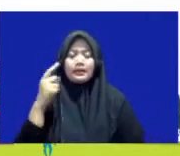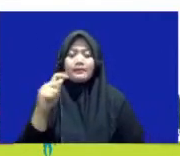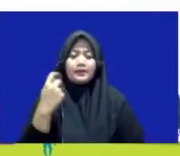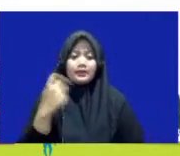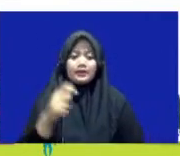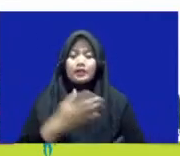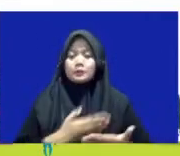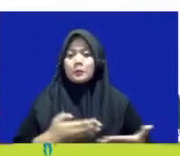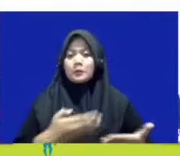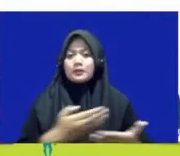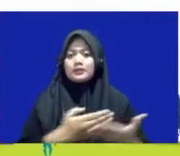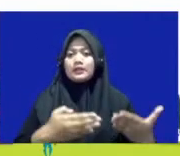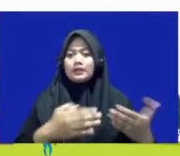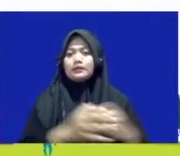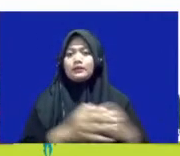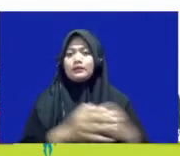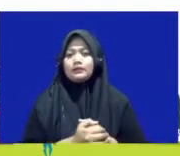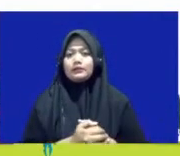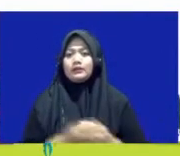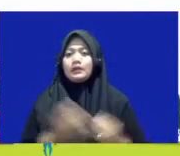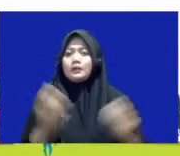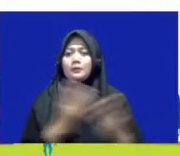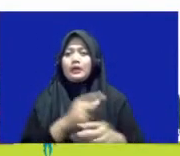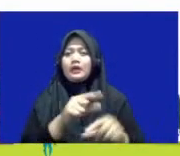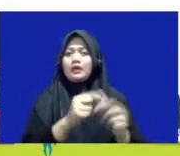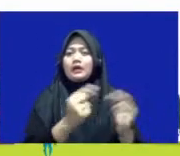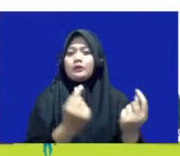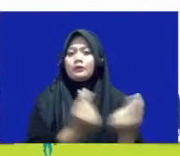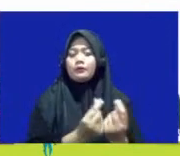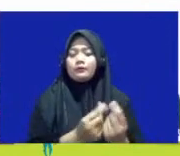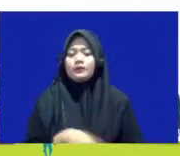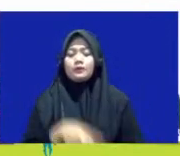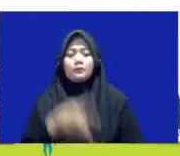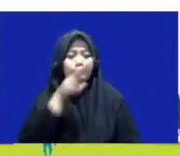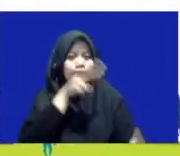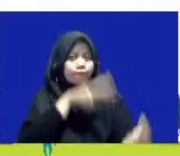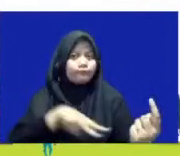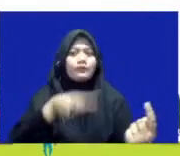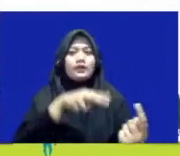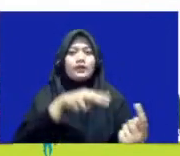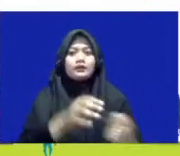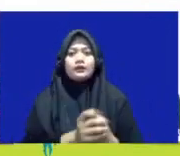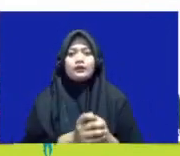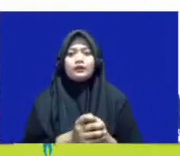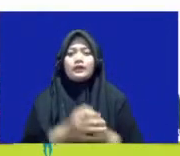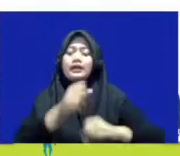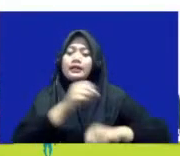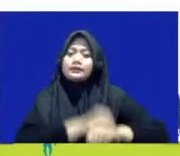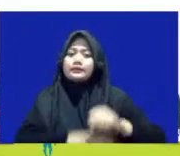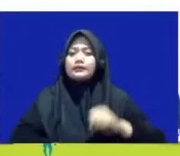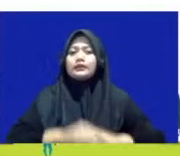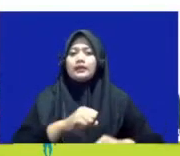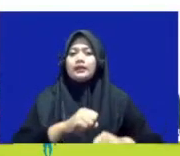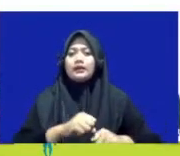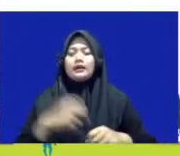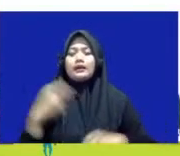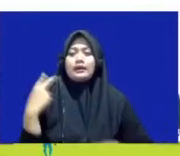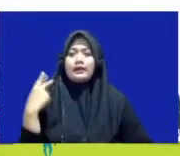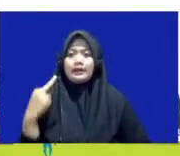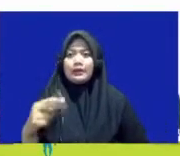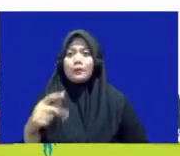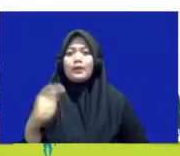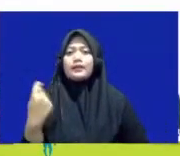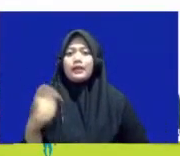WhatsApp grup yang di situ dipantau semua berkaitan gerakan relawan Tagana di